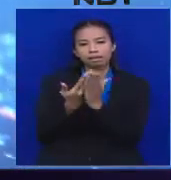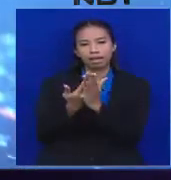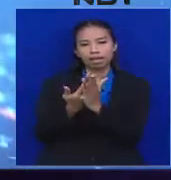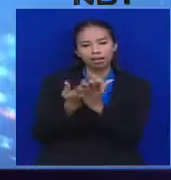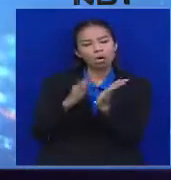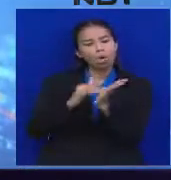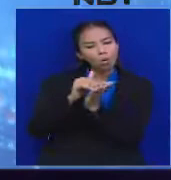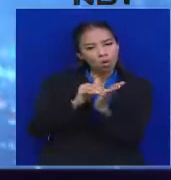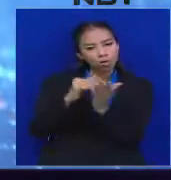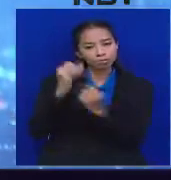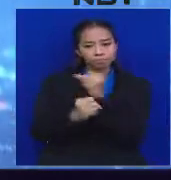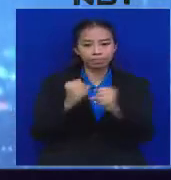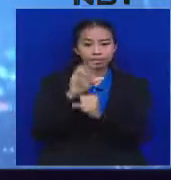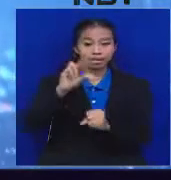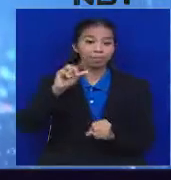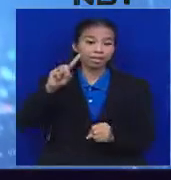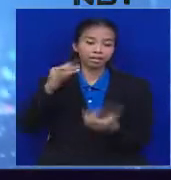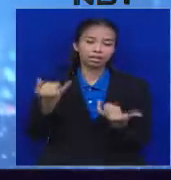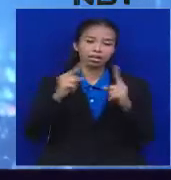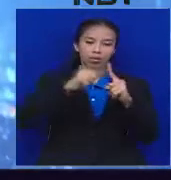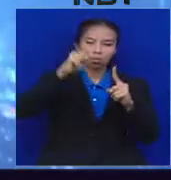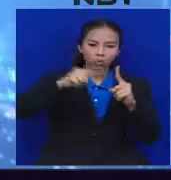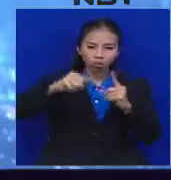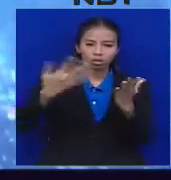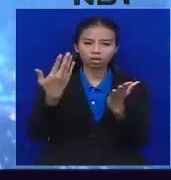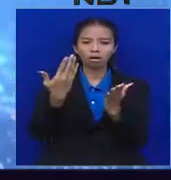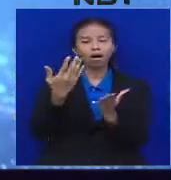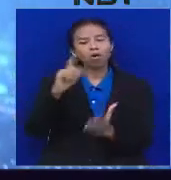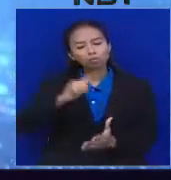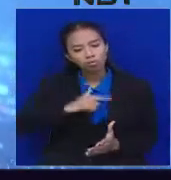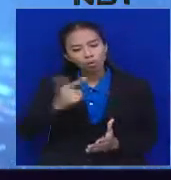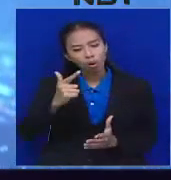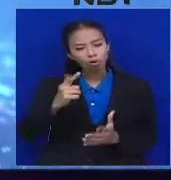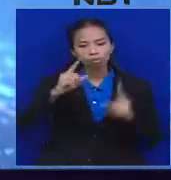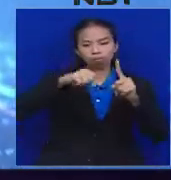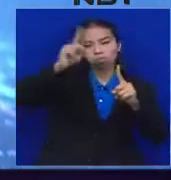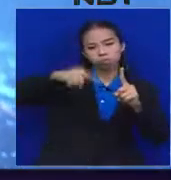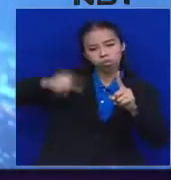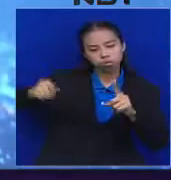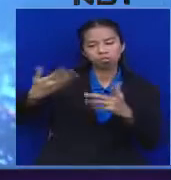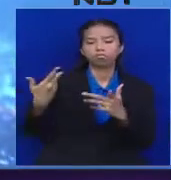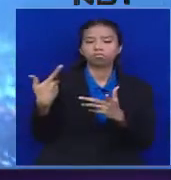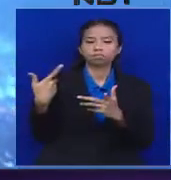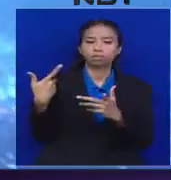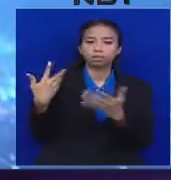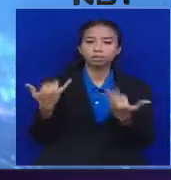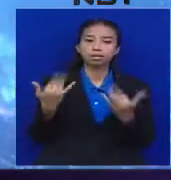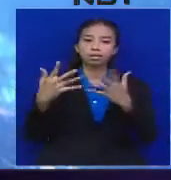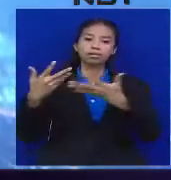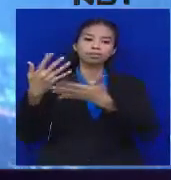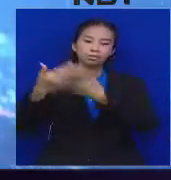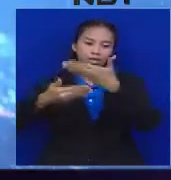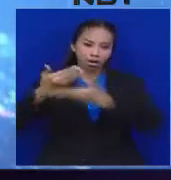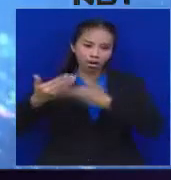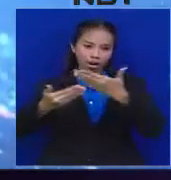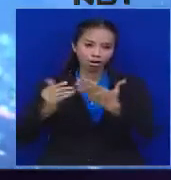อบ31ปีขณะที่ตลาดหุ้นและตลาดทองคำก็มีความผันผวนเช่นกันค่ะล่าสุดทองคำที่ตลาดโคเม็กซ์ของสหรัฐพุ่